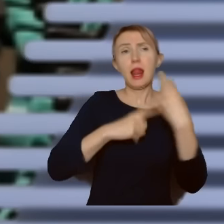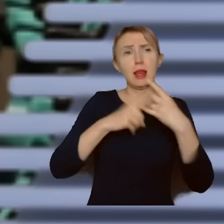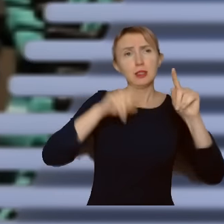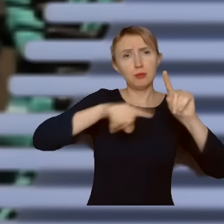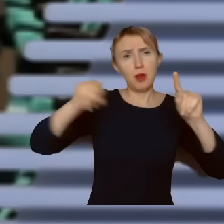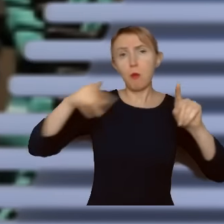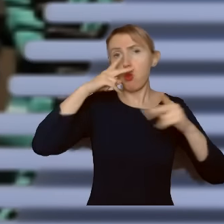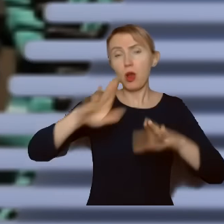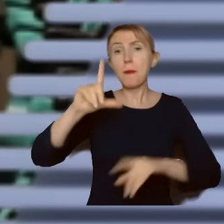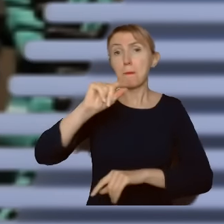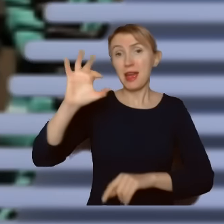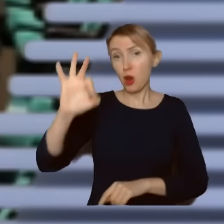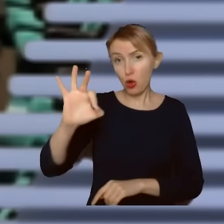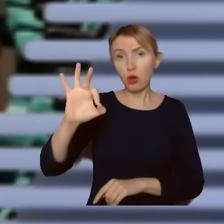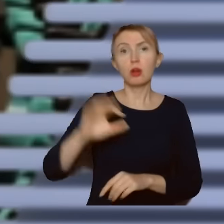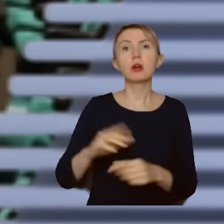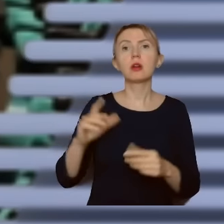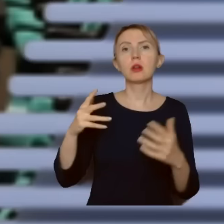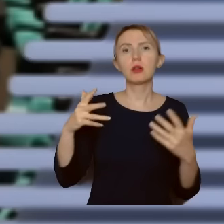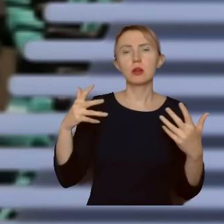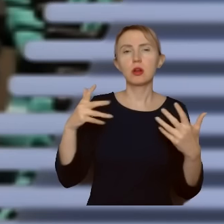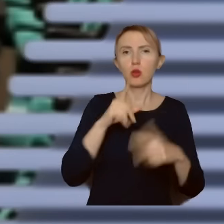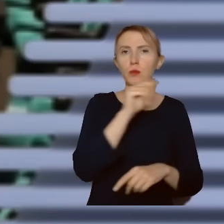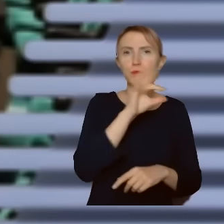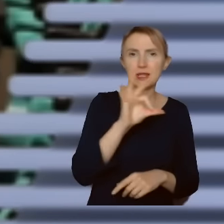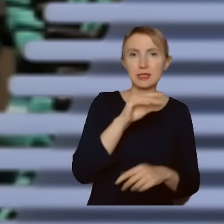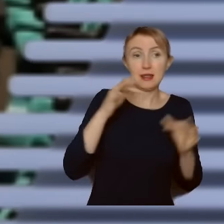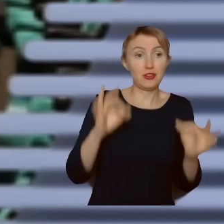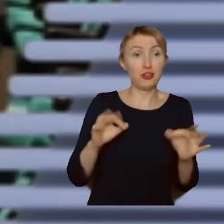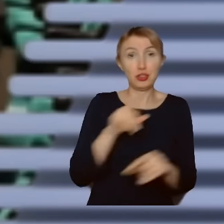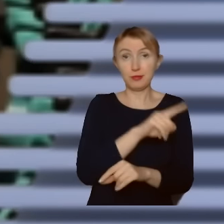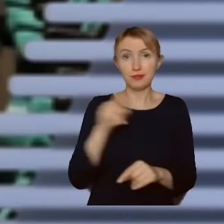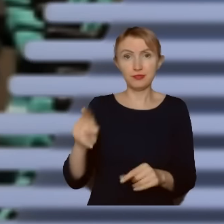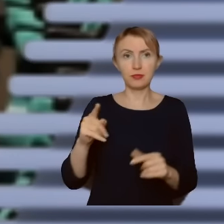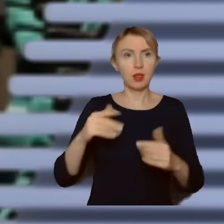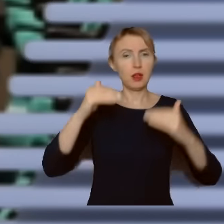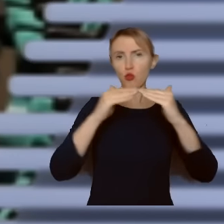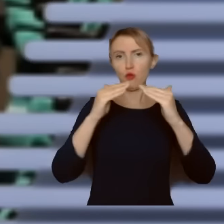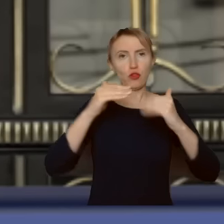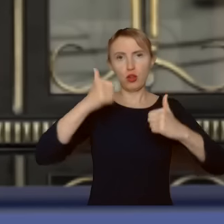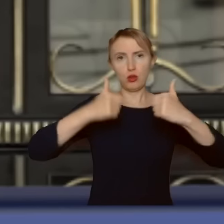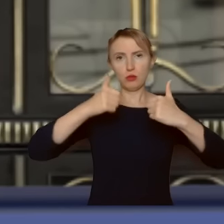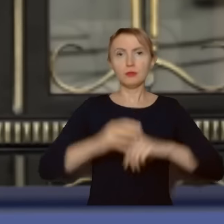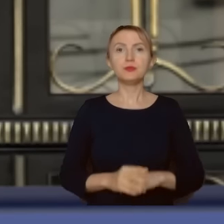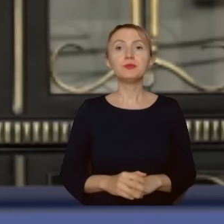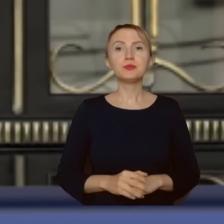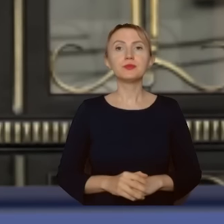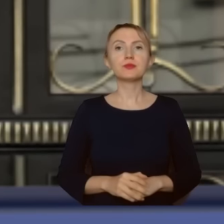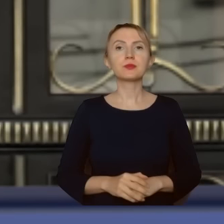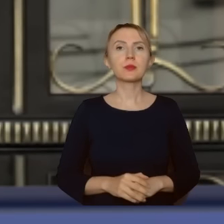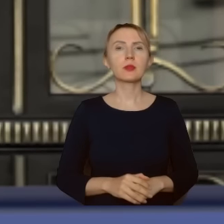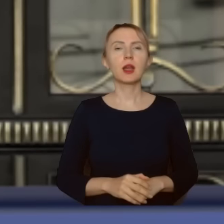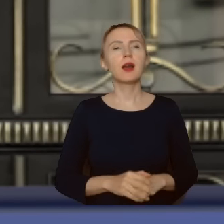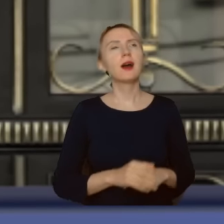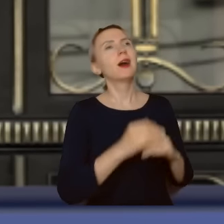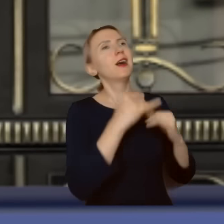Platforma Obywatelska, Prawo i Sprawiedliwość na dzisiaj w zasadzie idą łeb w łeb. Panie redaktorze, co innego sondaże, a co